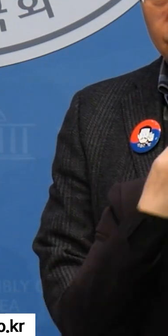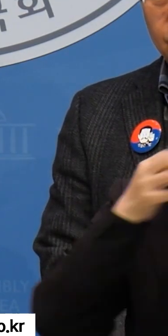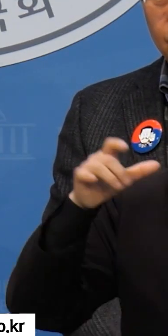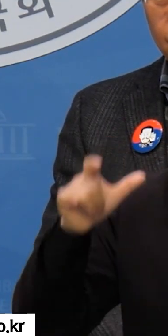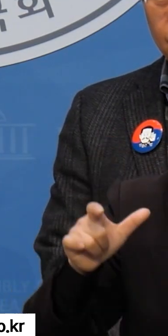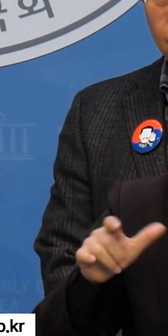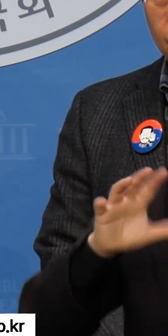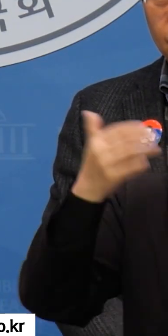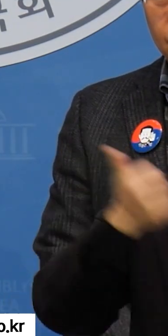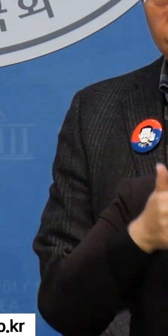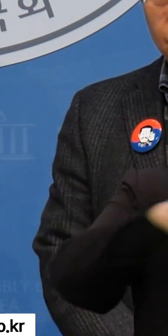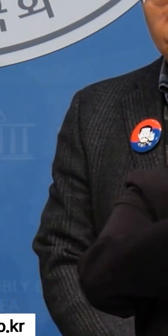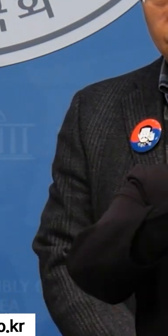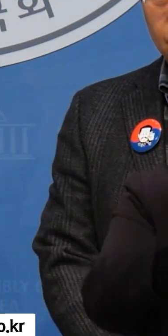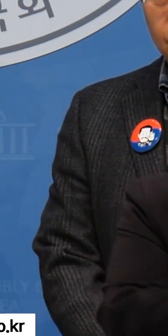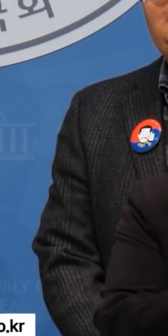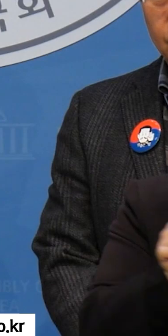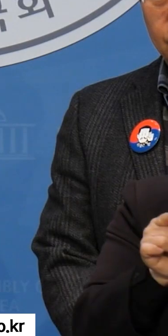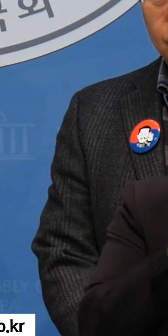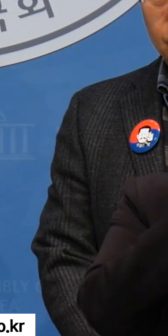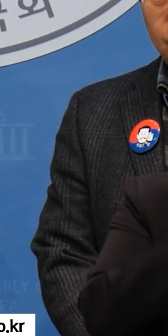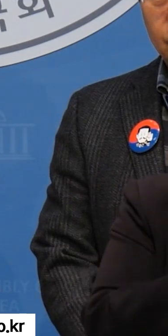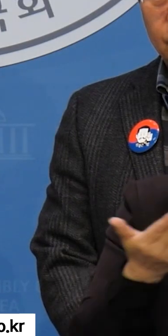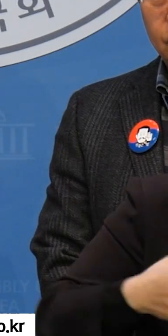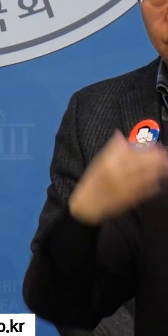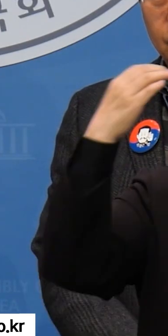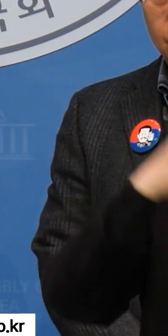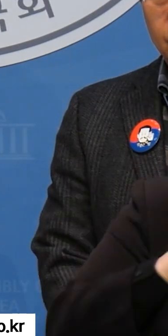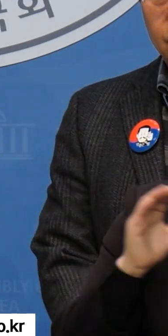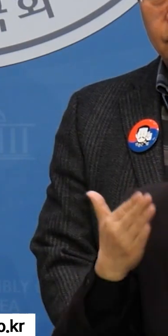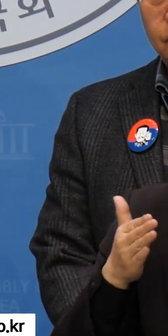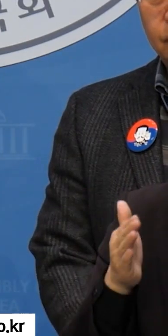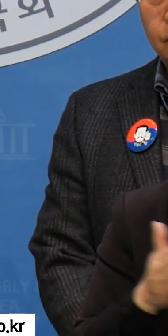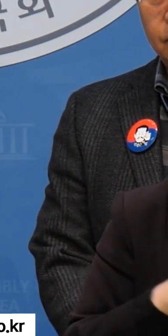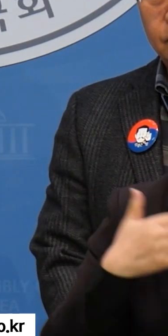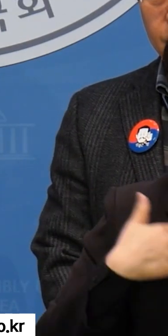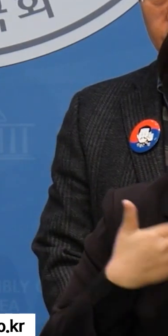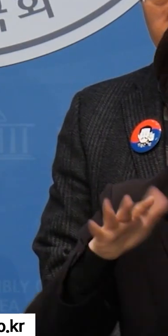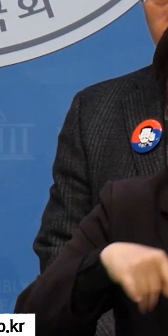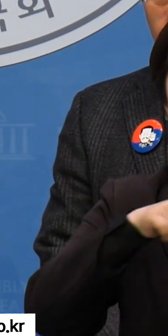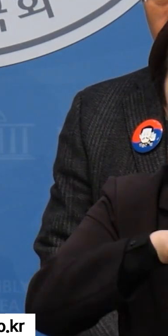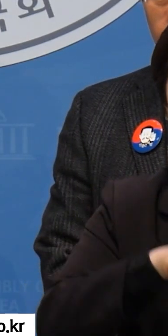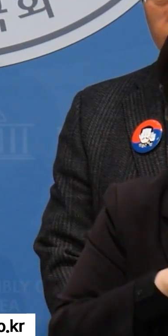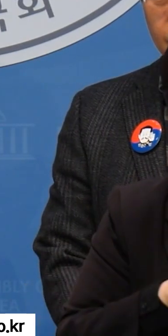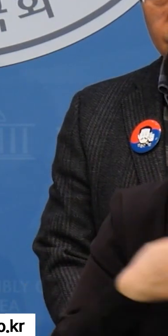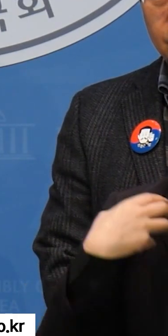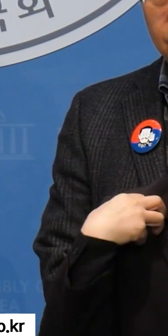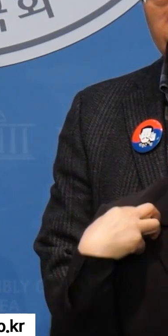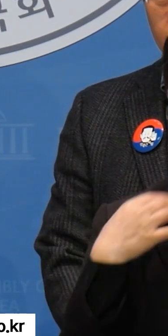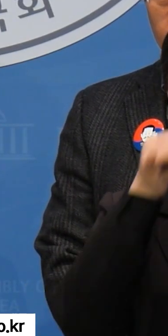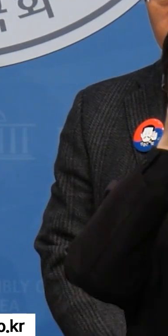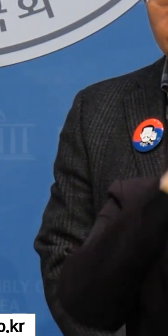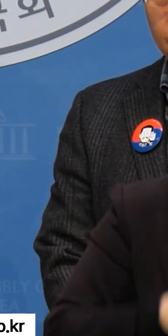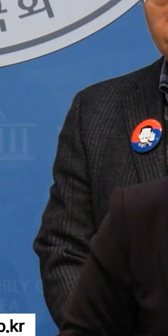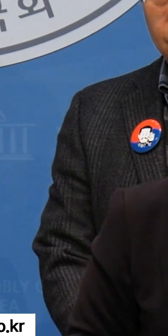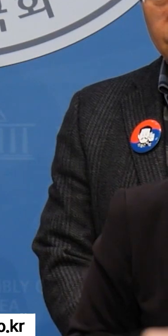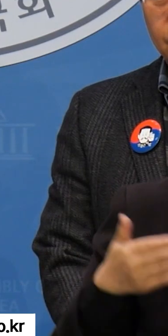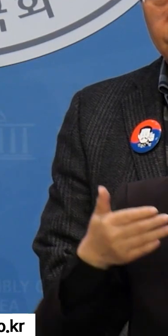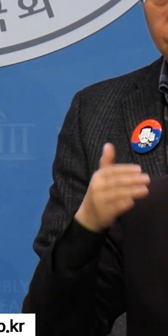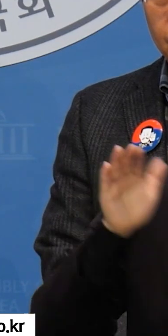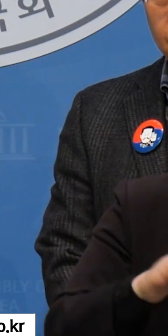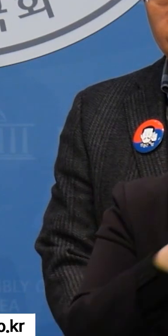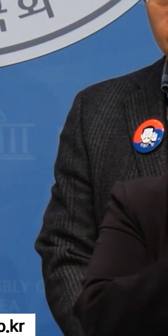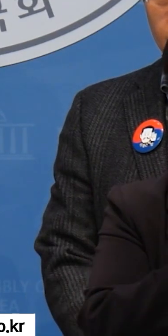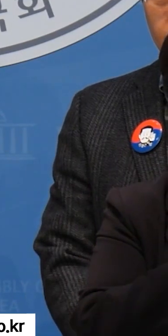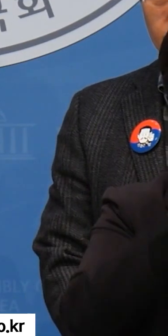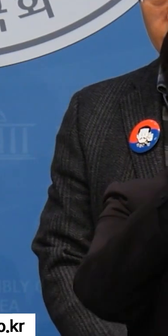서울시당 총선기획단이라는 중책을 맡게 되어서 기쁘면서도 마음 한켠이 무겁습니다. 그러나